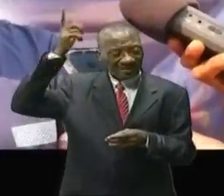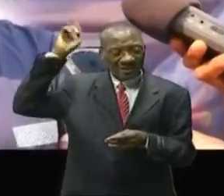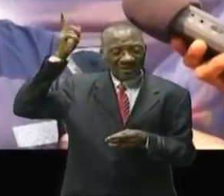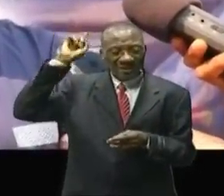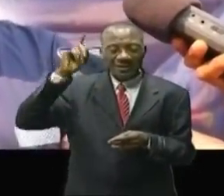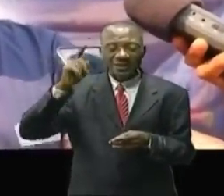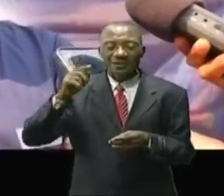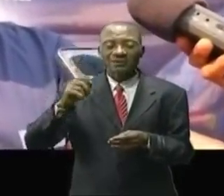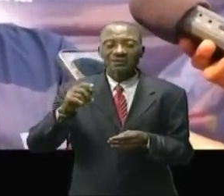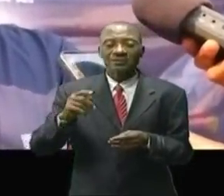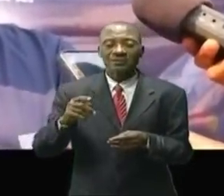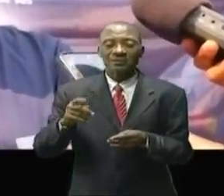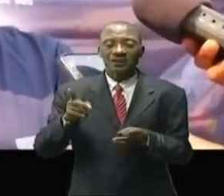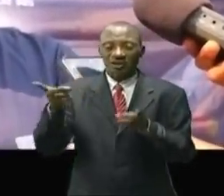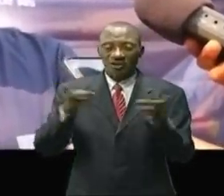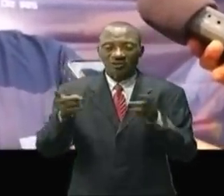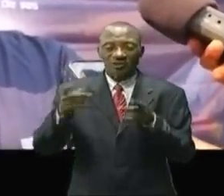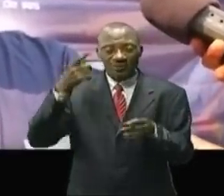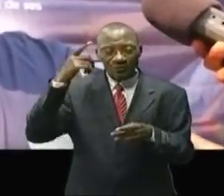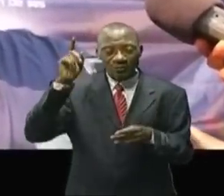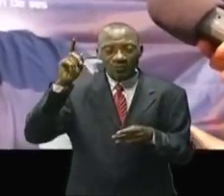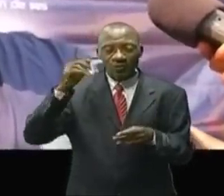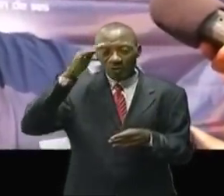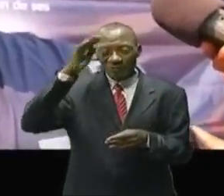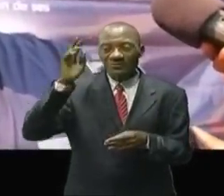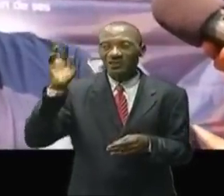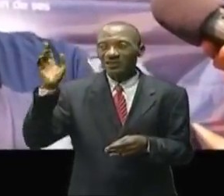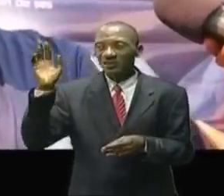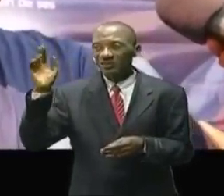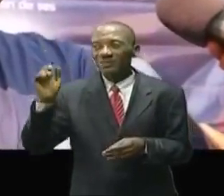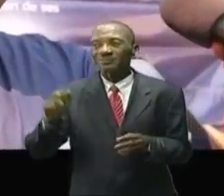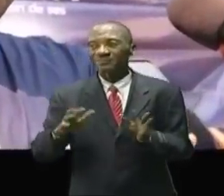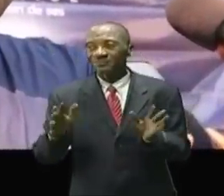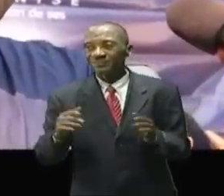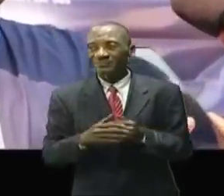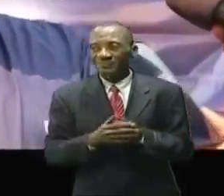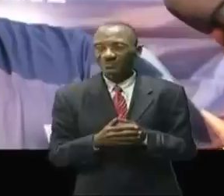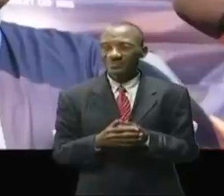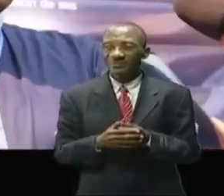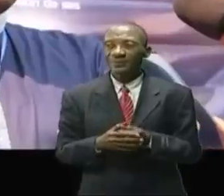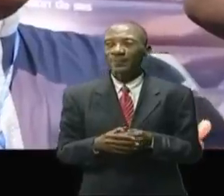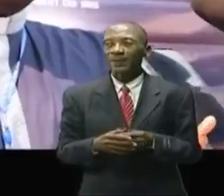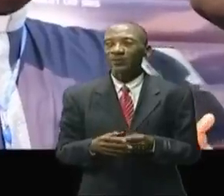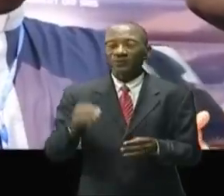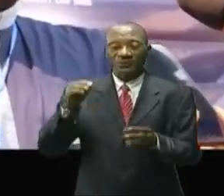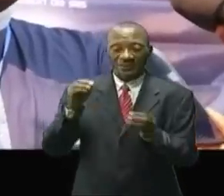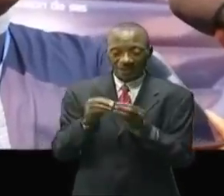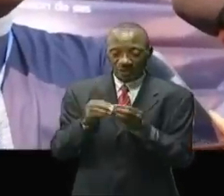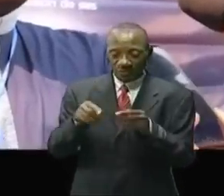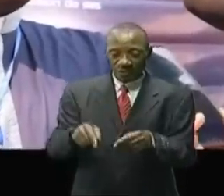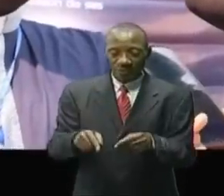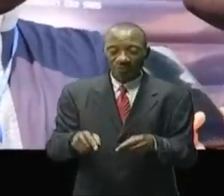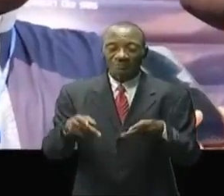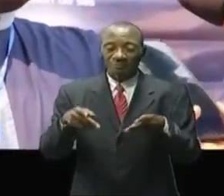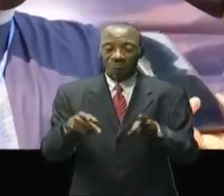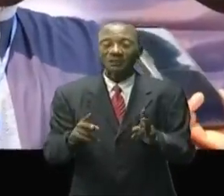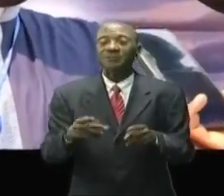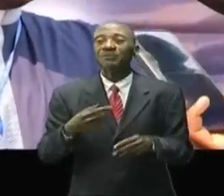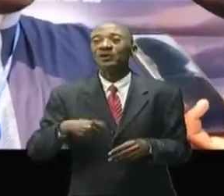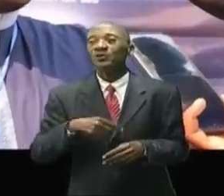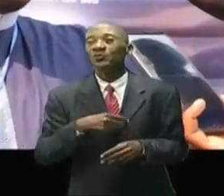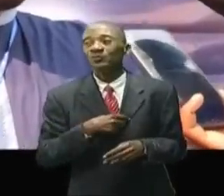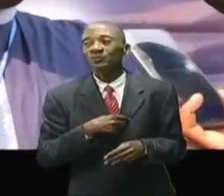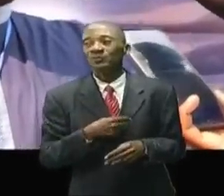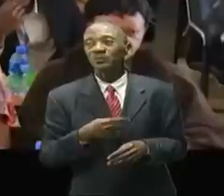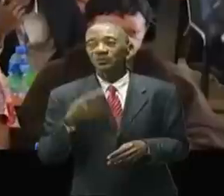absolument organiser. Et il nous a permis d'approcher la personne à l'œuvre de Mgr Tshibango sur